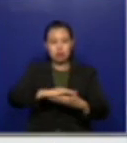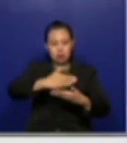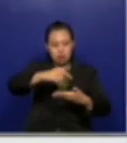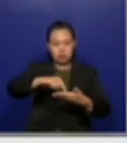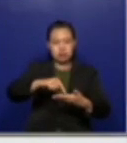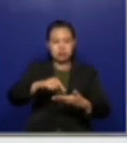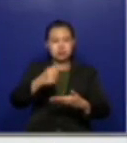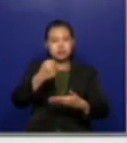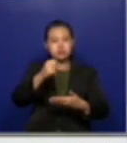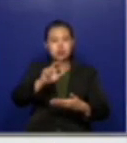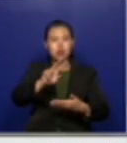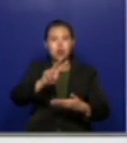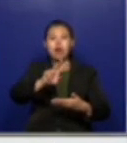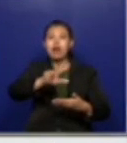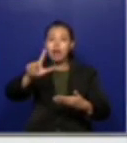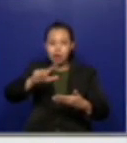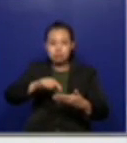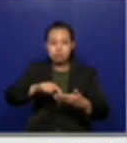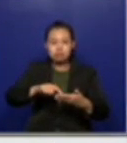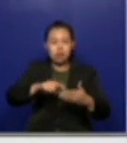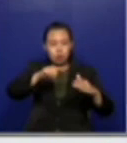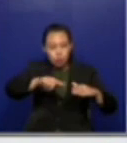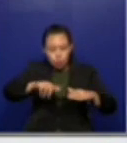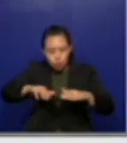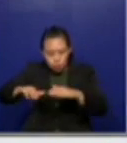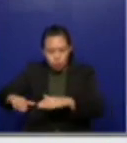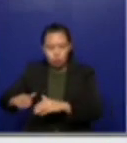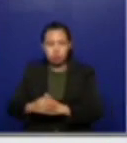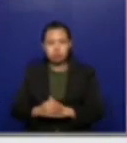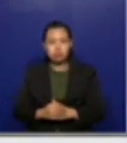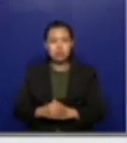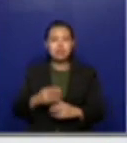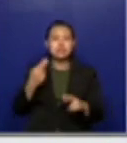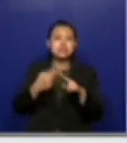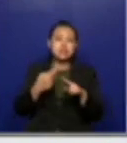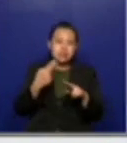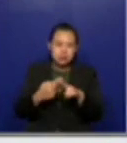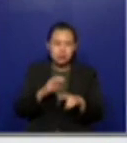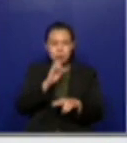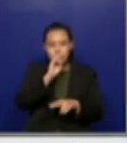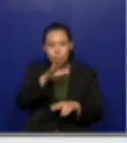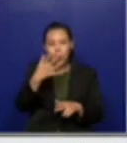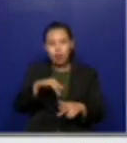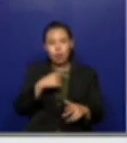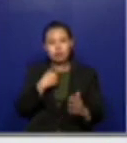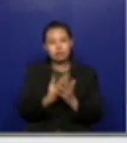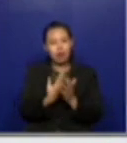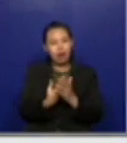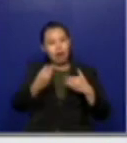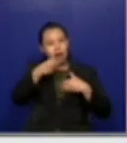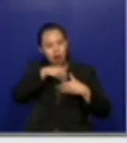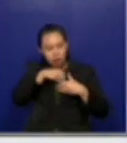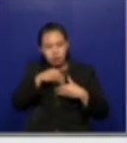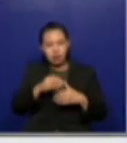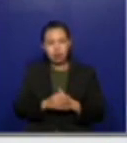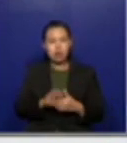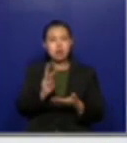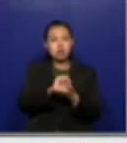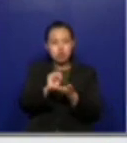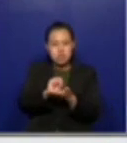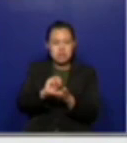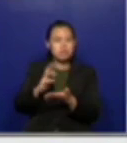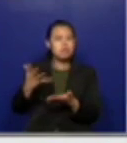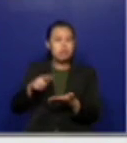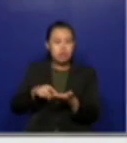าท่านเนี่ยผมถามจริงๆนะครับธนาคารพาณิชย์มันก็ชื่อพาณิชย์อยู่แล้วมีธนาคารที่ไหนชื่อมูลนิธิธนาคารพาณิชย์บ้